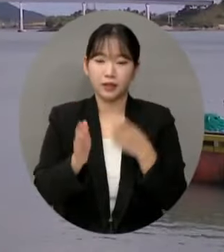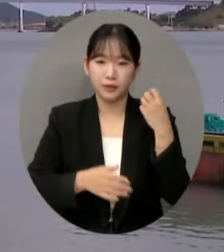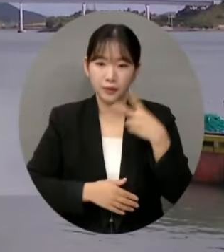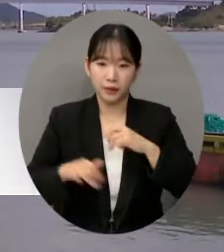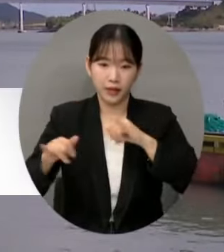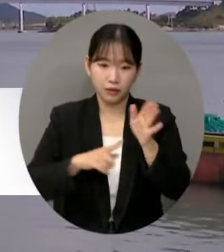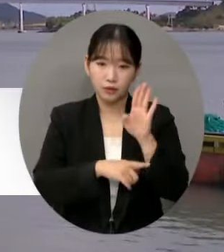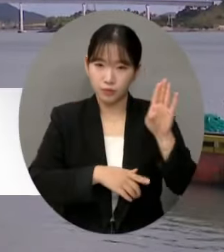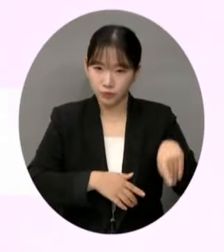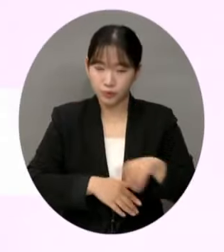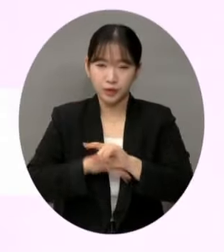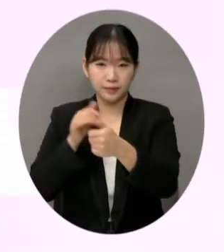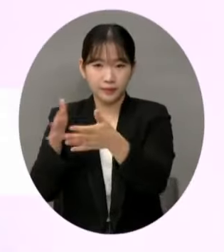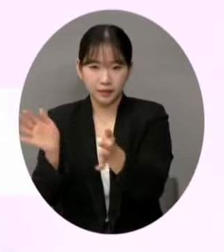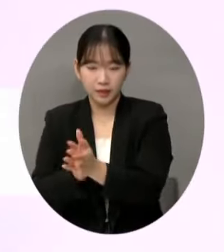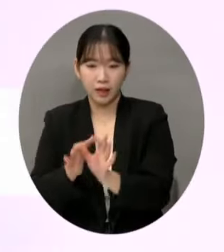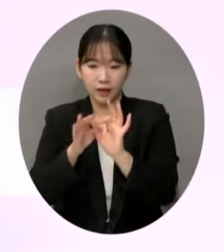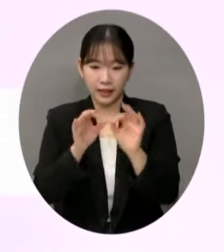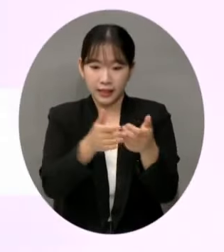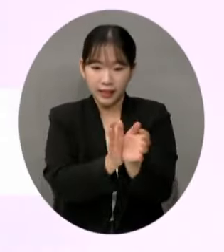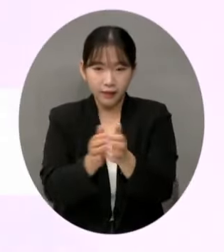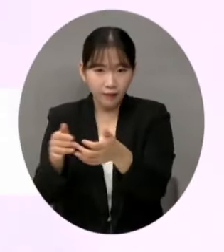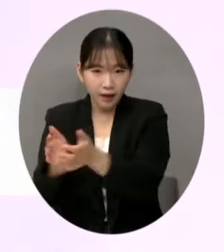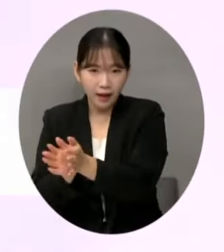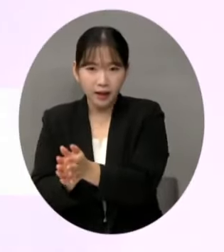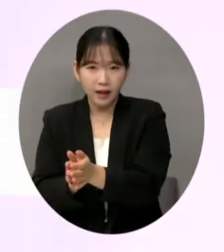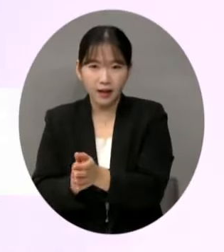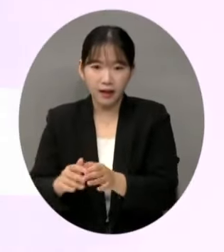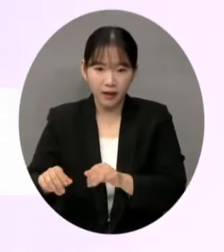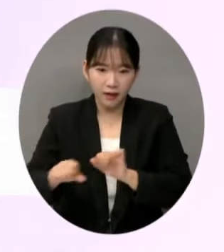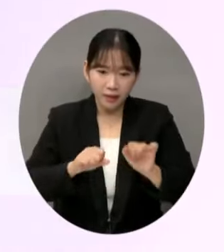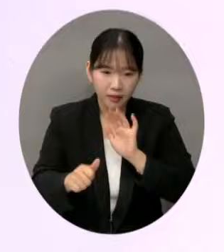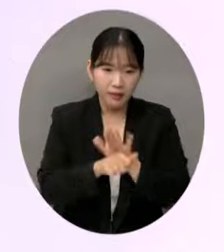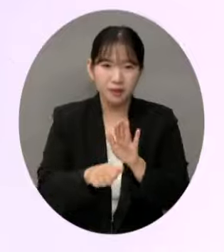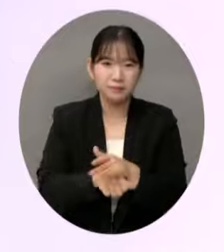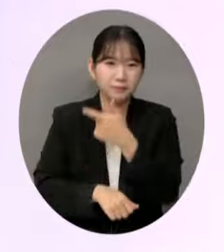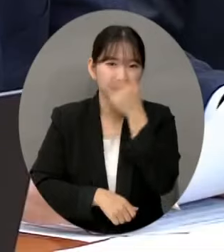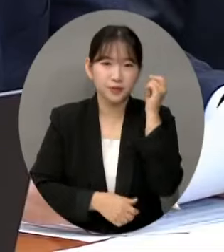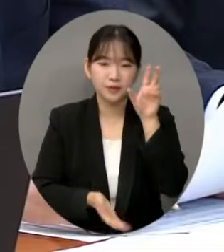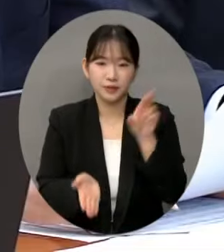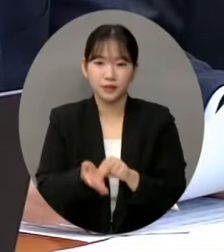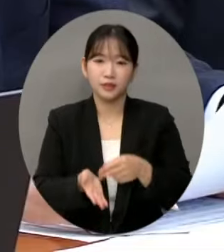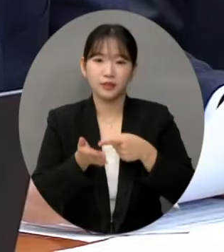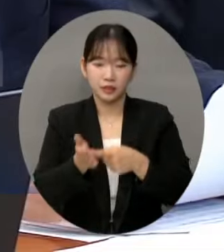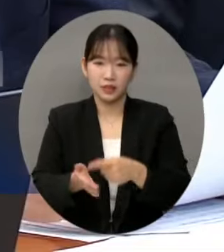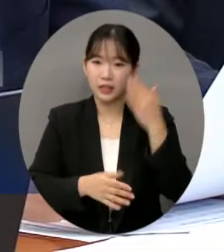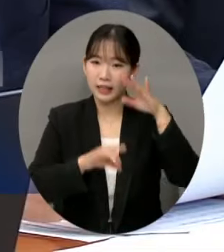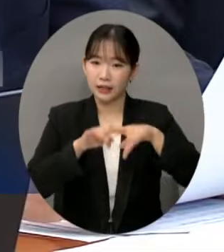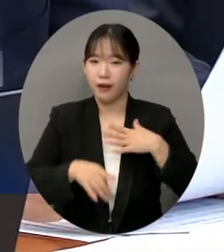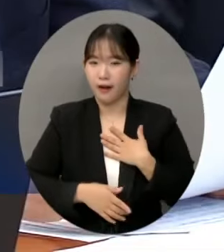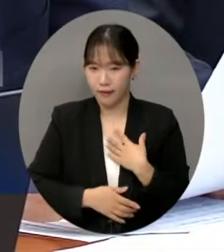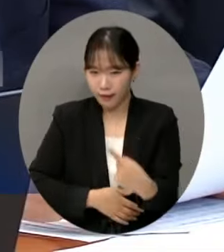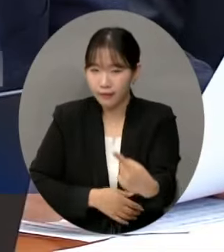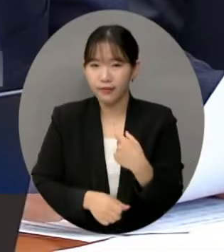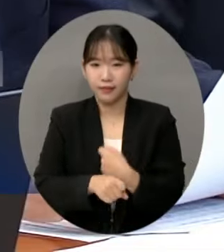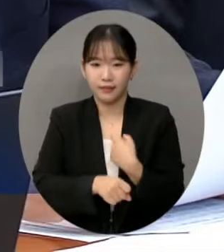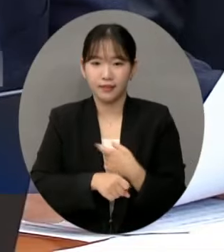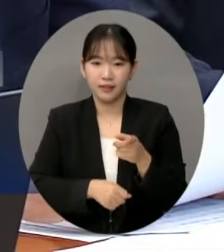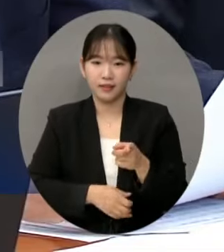또 해양수산부와 지자체 등 관계 기관들의 안일한 대응 역시 지적됐습니다 한이 알아서